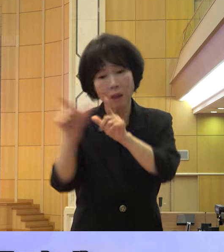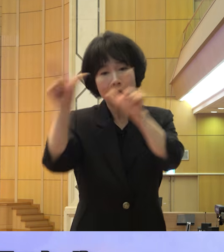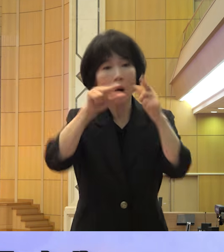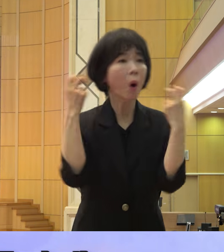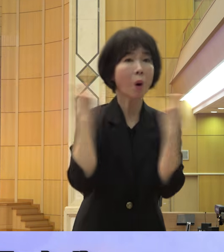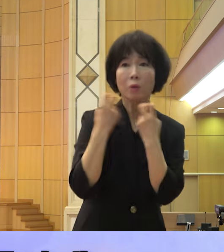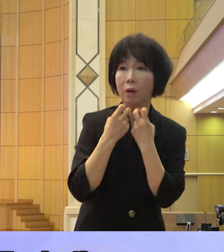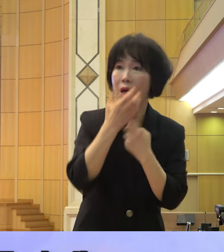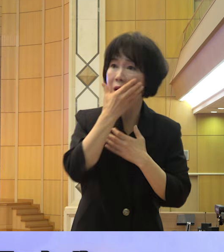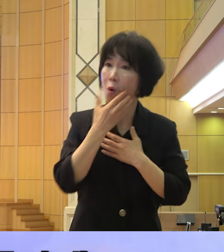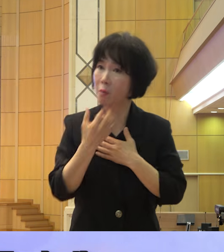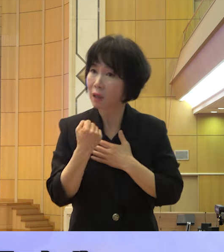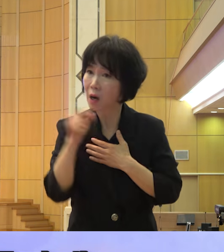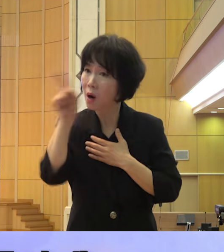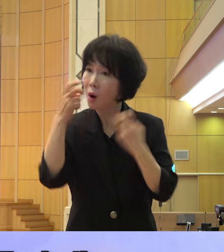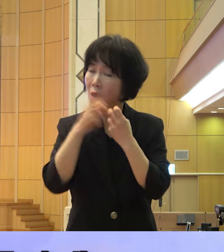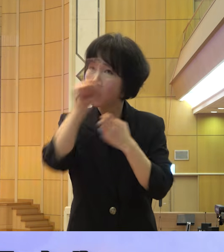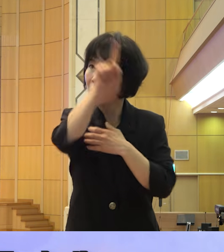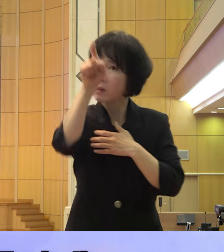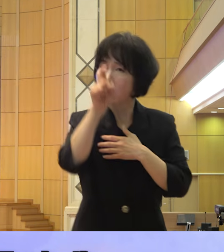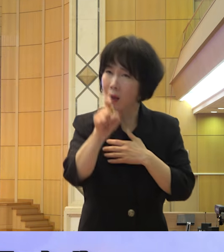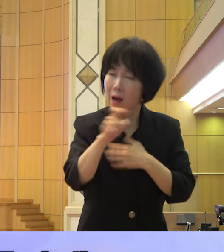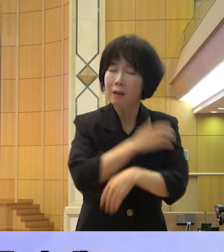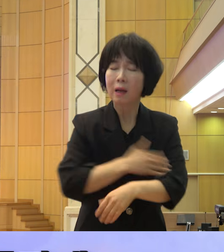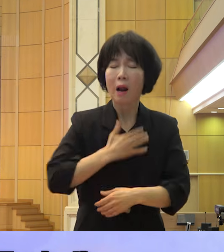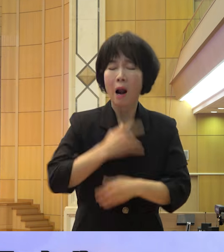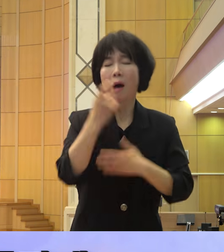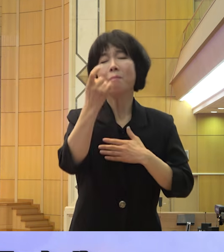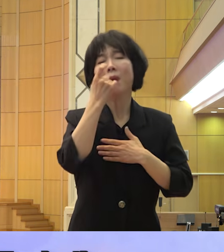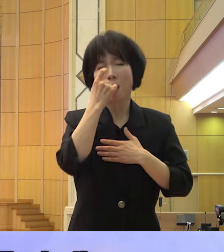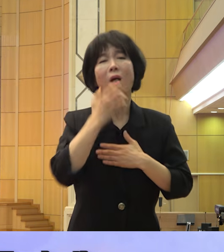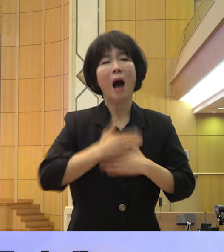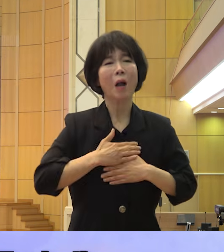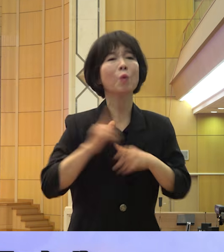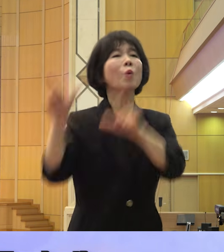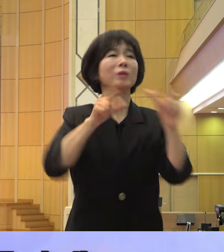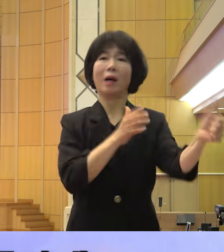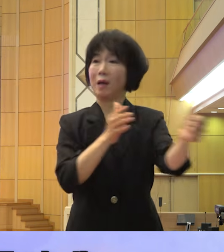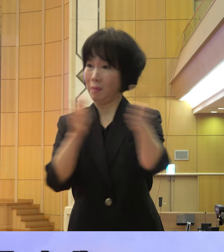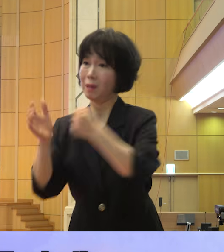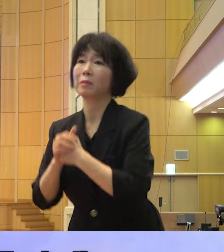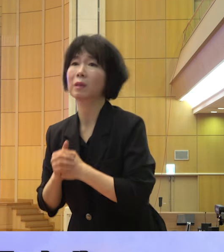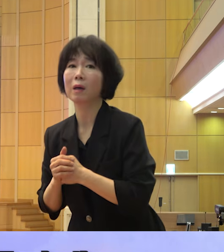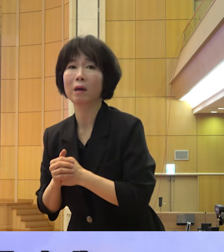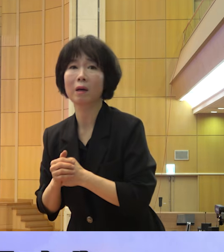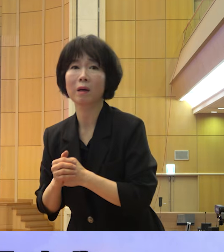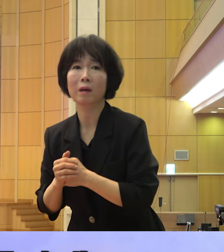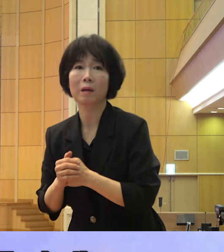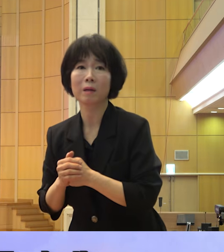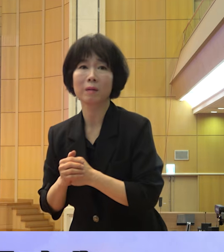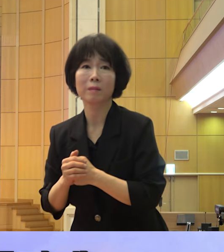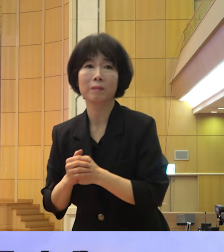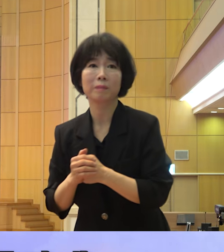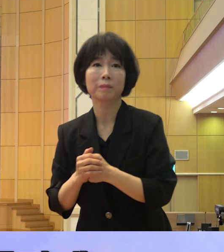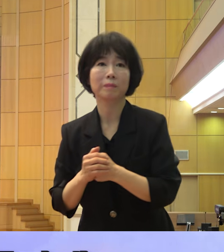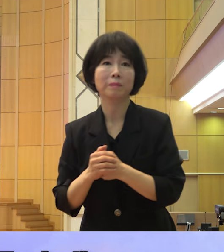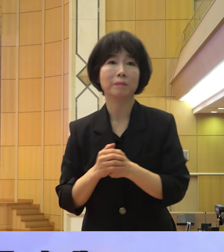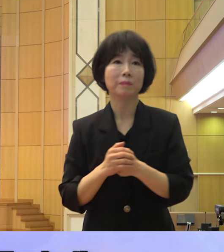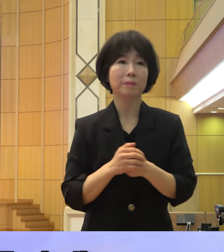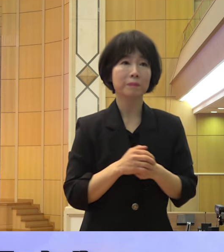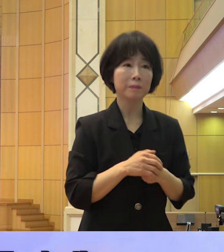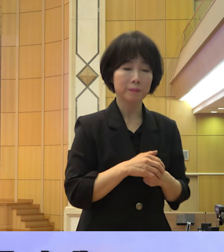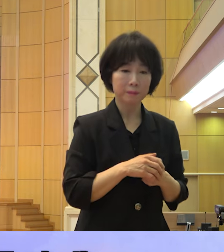복된 삶인지 좀 알고 살아야지. 여러분, 길을 걸어가도 길 가기 전에 미리 길을 알아보고 가지